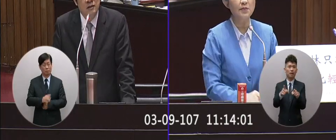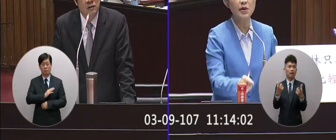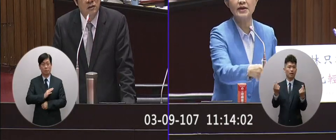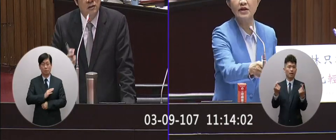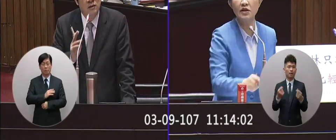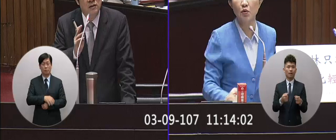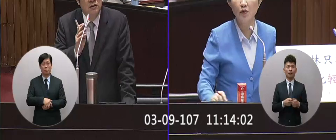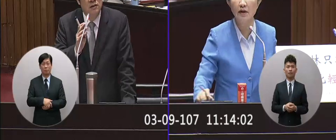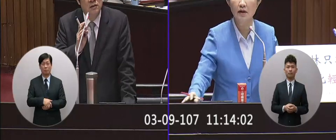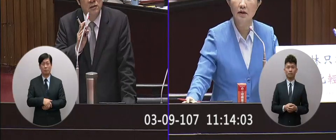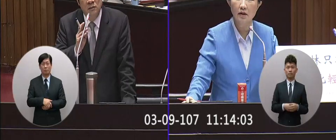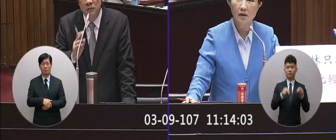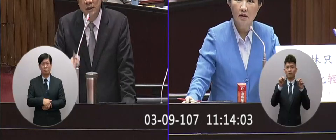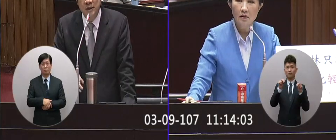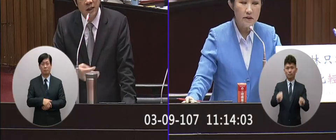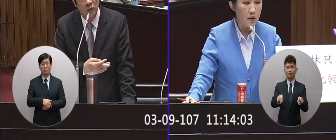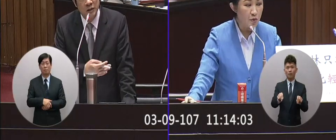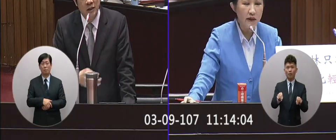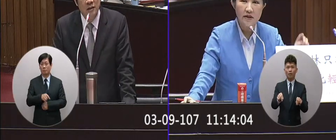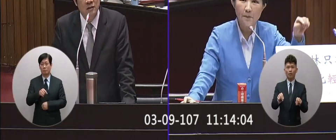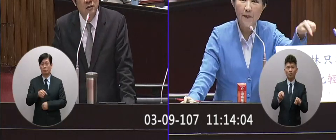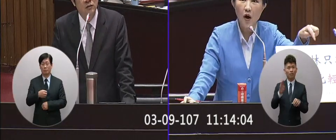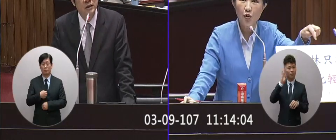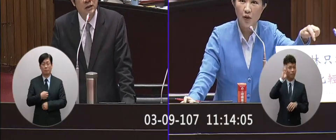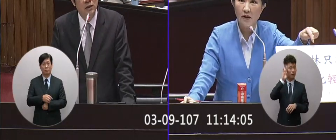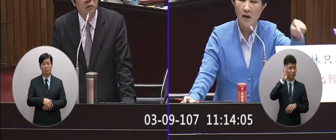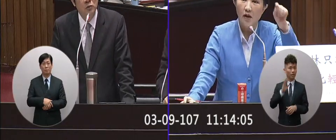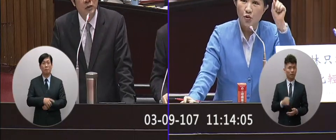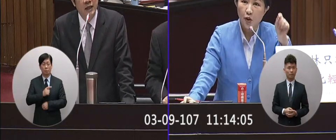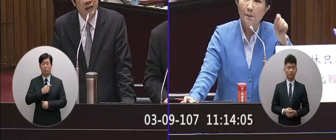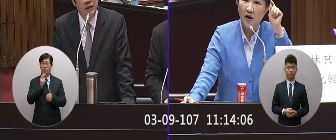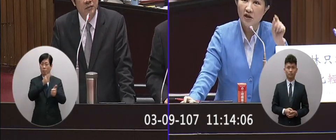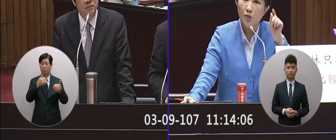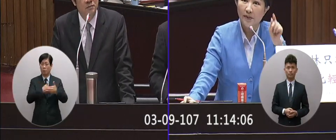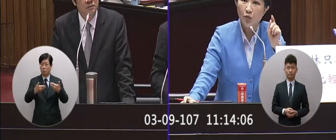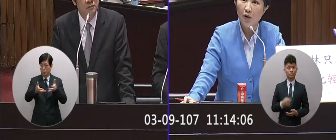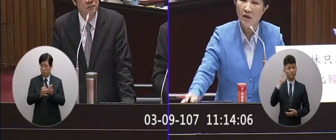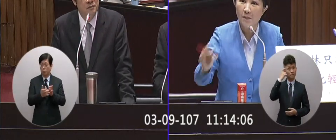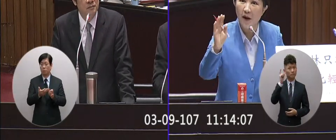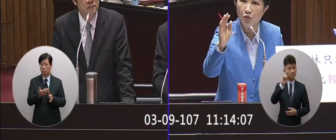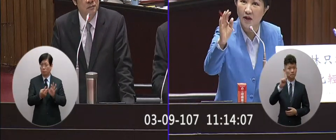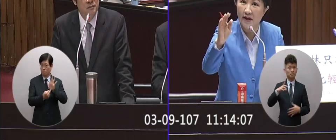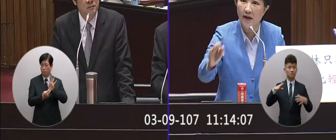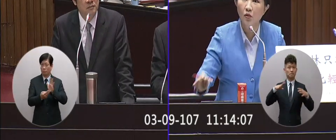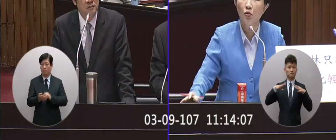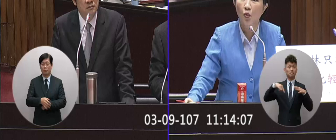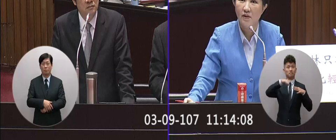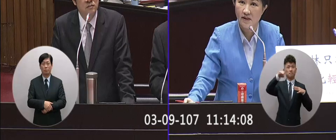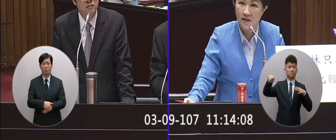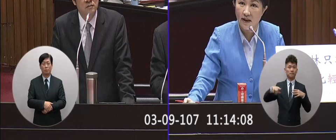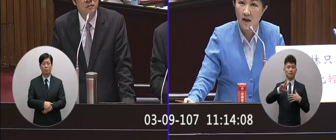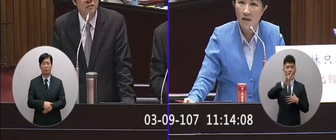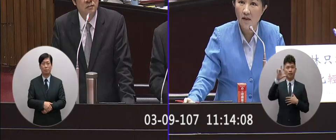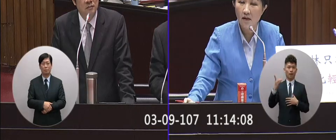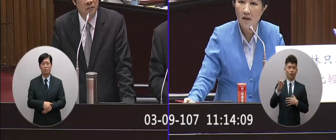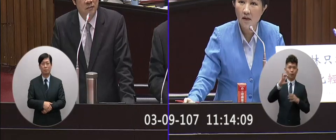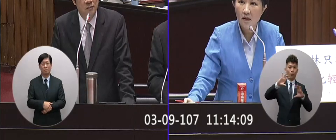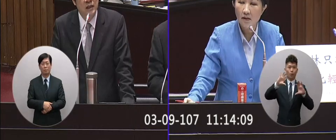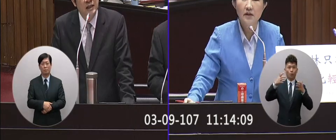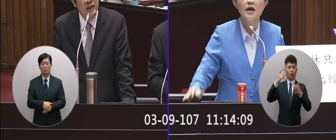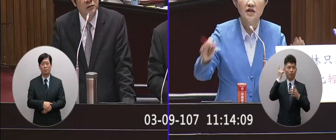当然。 那怎么会签这种约呢？ 不是这个我。 所以这标准的， 我请交通部来， 所以表示我们的官员是标准的天龙国思